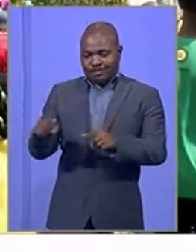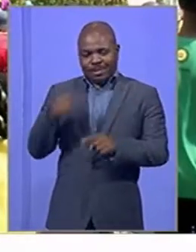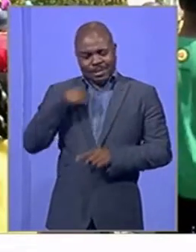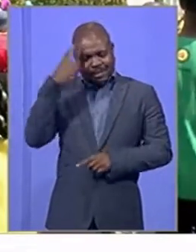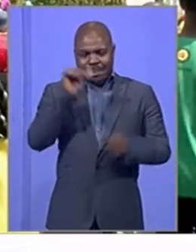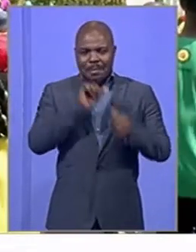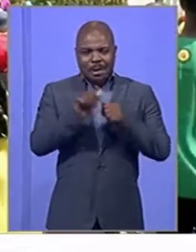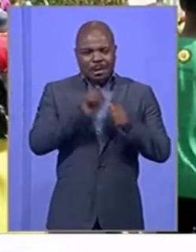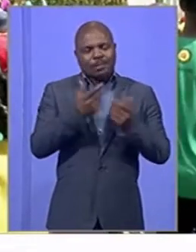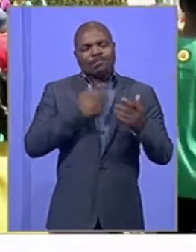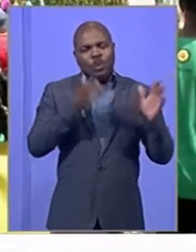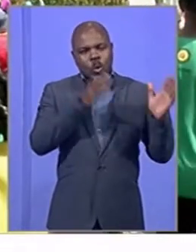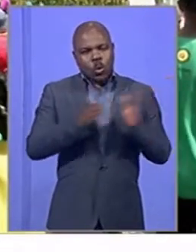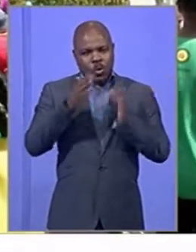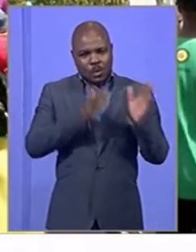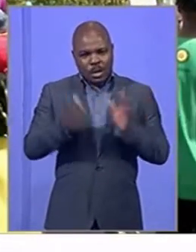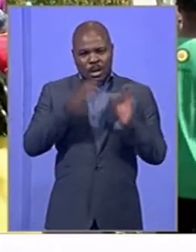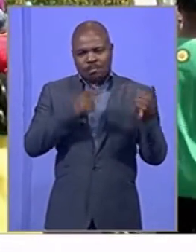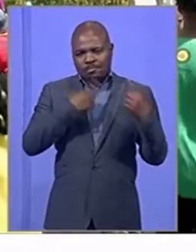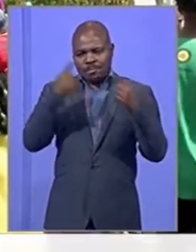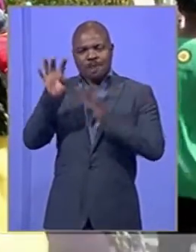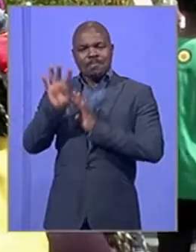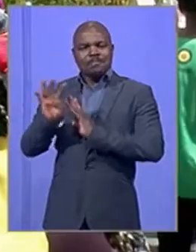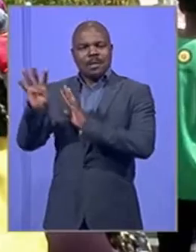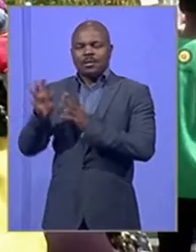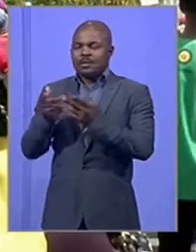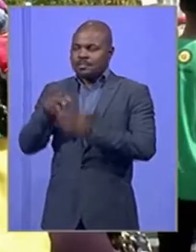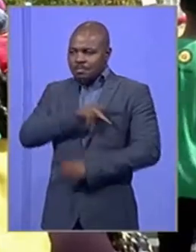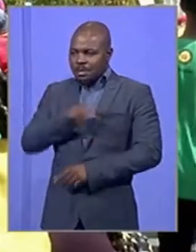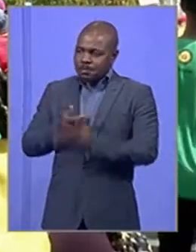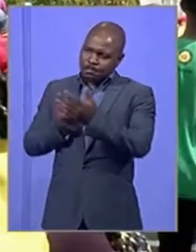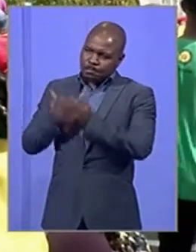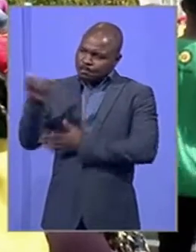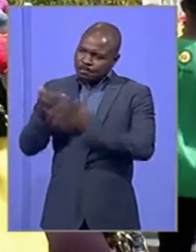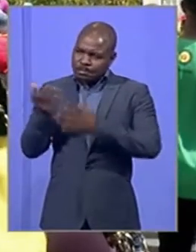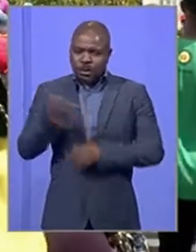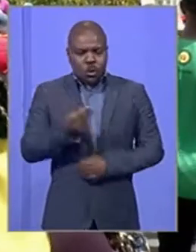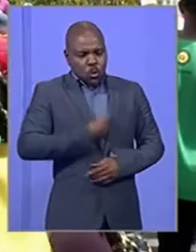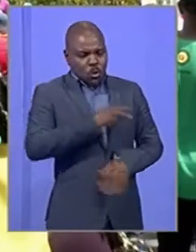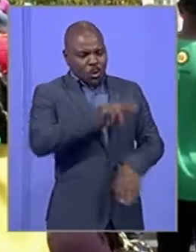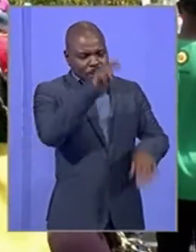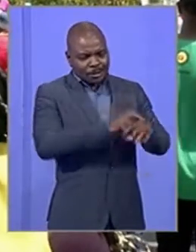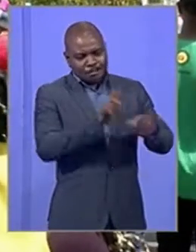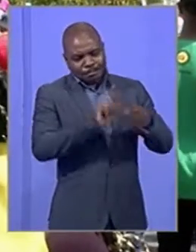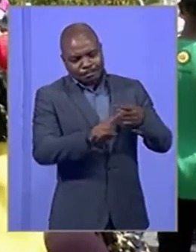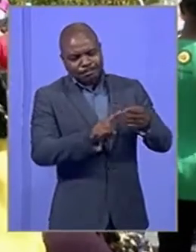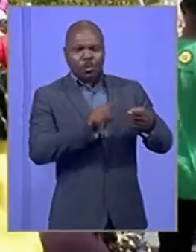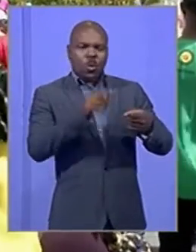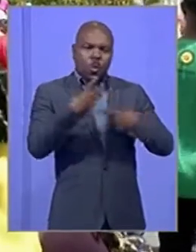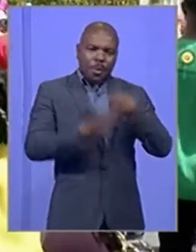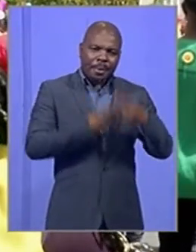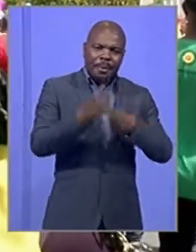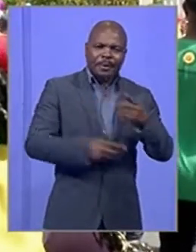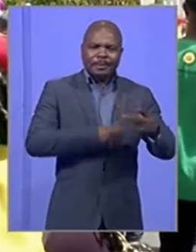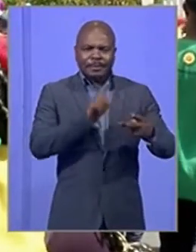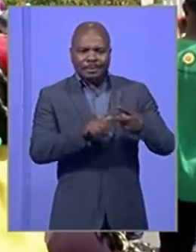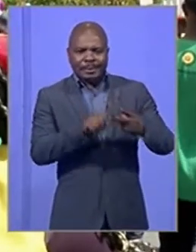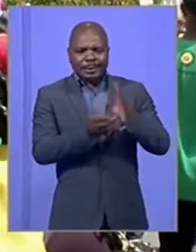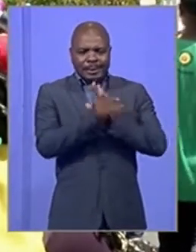match re tlo go bua le re premier ka ditlhokego tse dintsi tse ileng gore ba shabana le tsone mo province ditlhokego tsa mmereko ditlhokego tsa